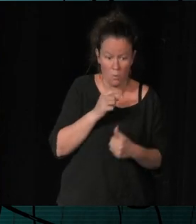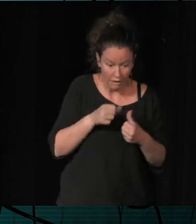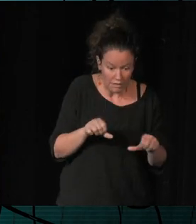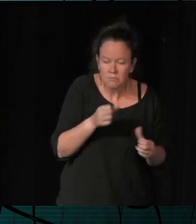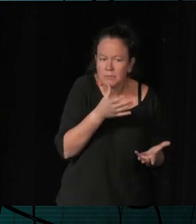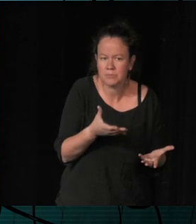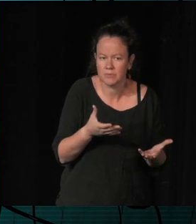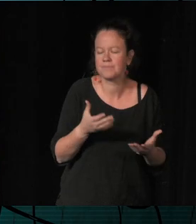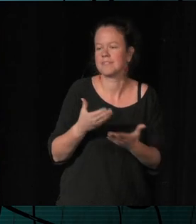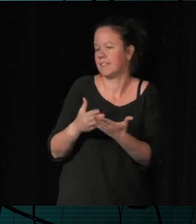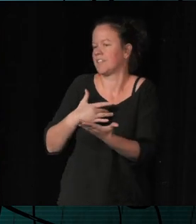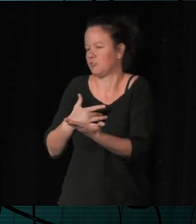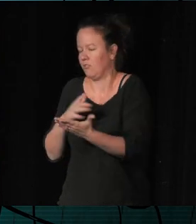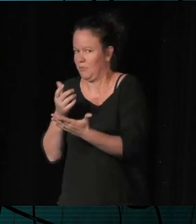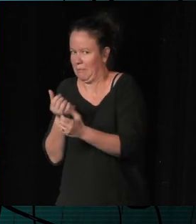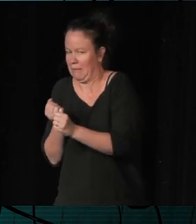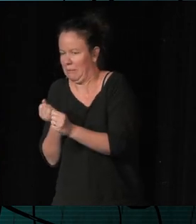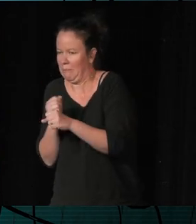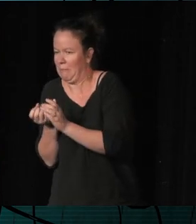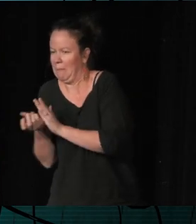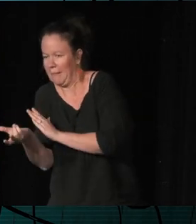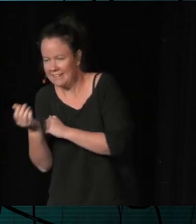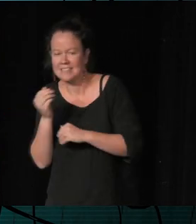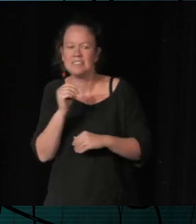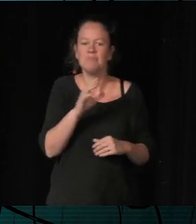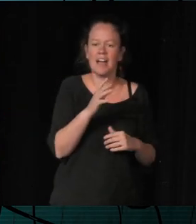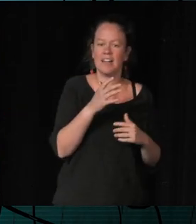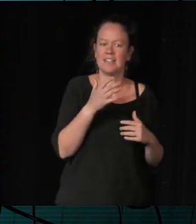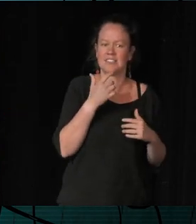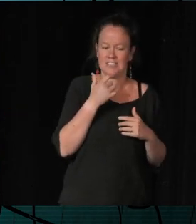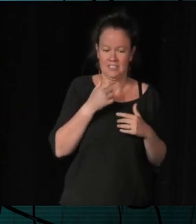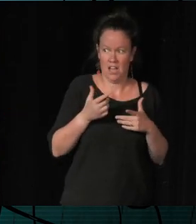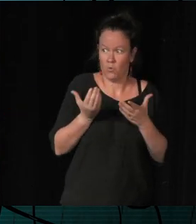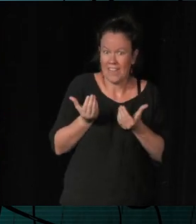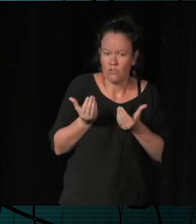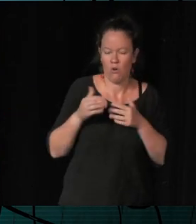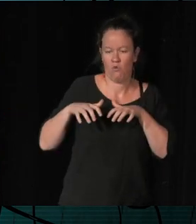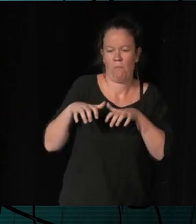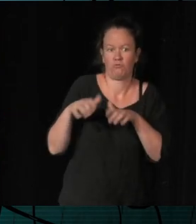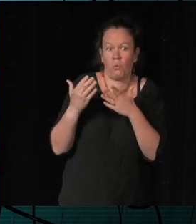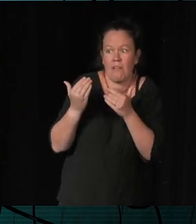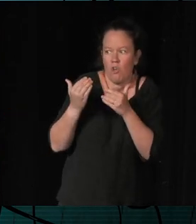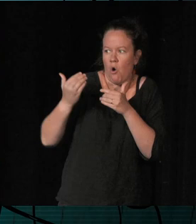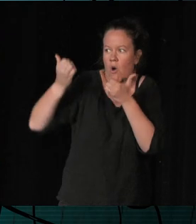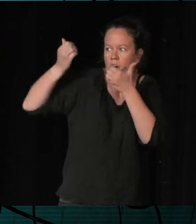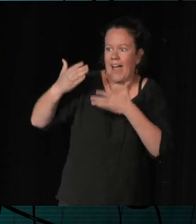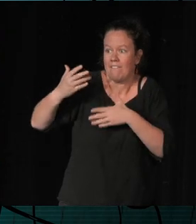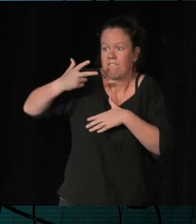sans trop spoiler, c'est que le jeu va complètement subvertir nos attentes, va nous faire attendre ce monstre en permanence ou cette situation apocalyptique